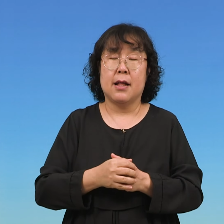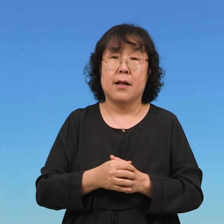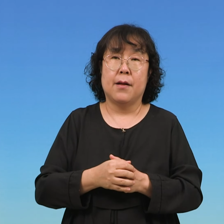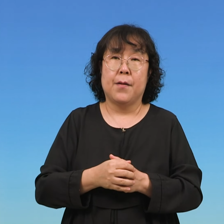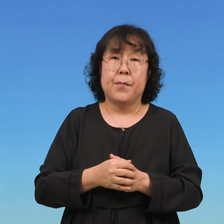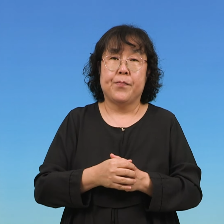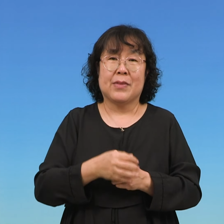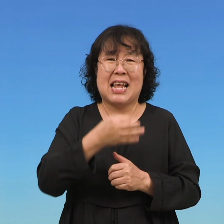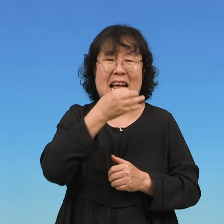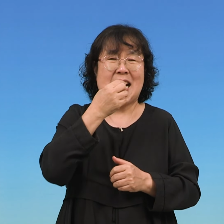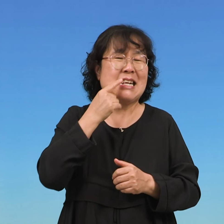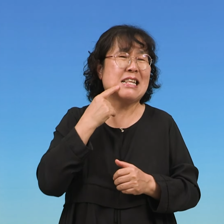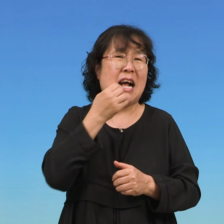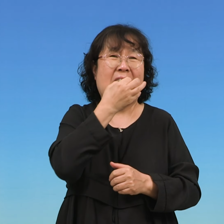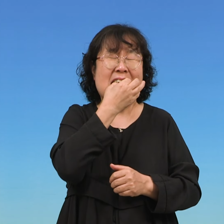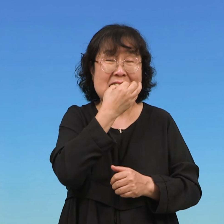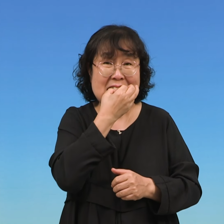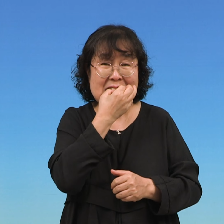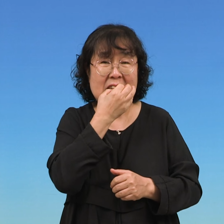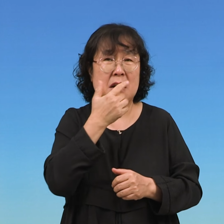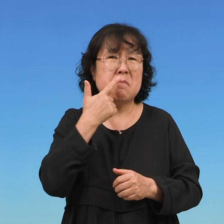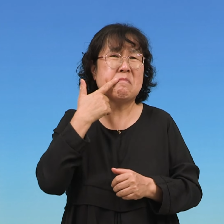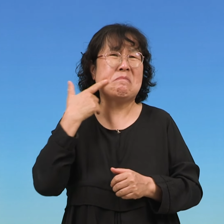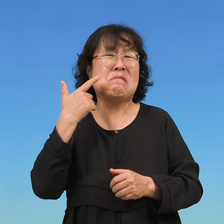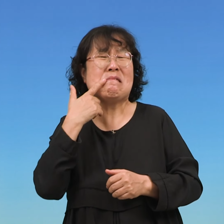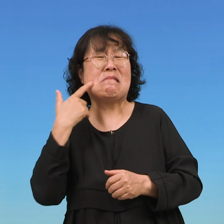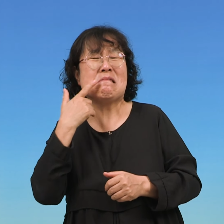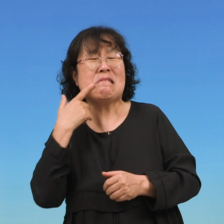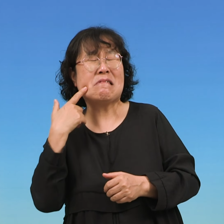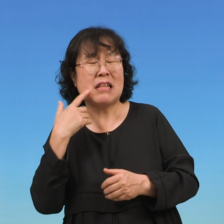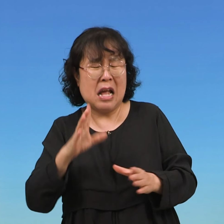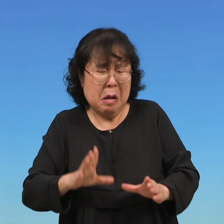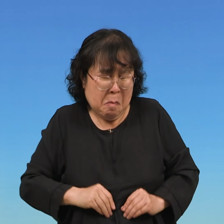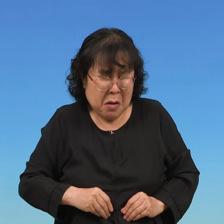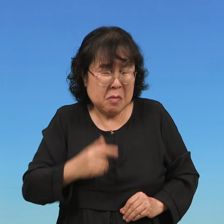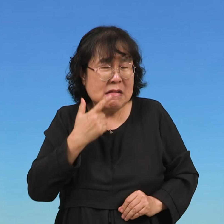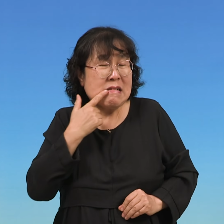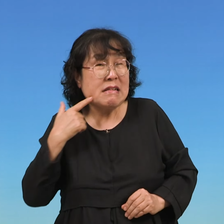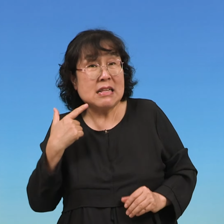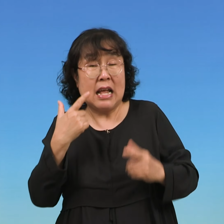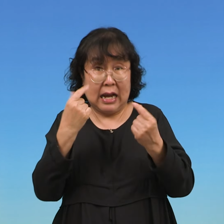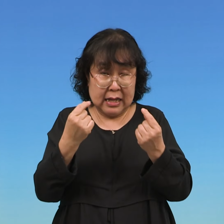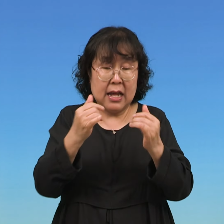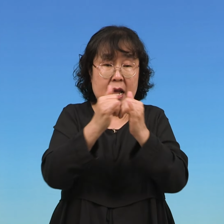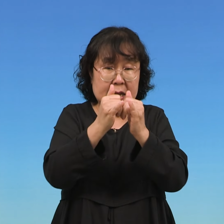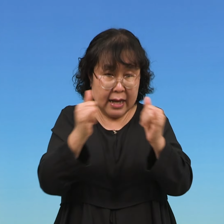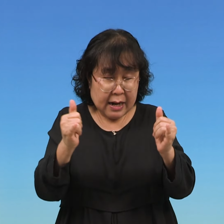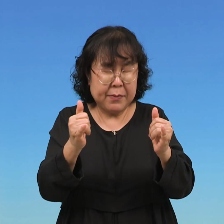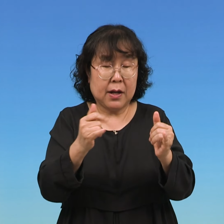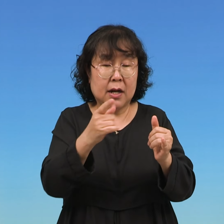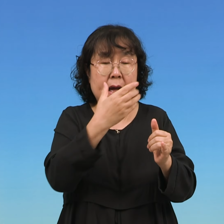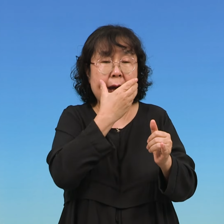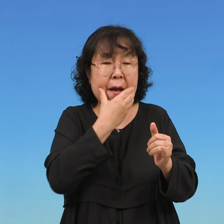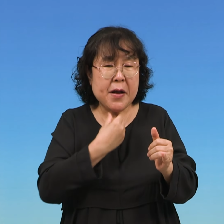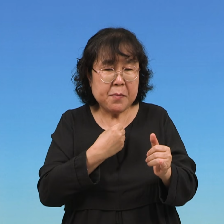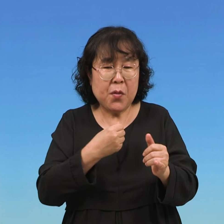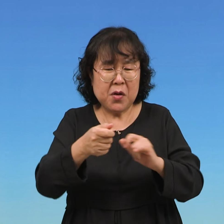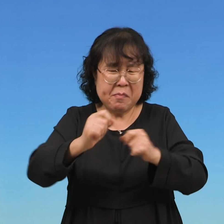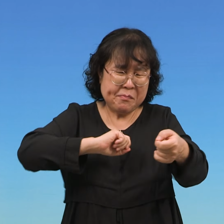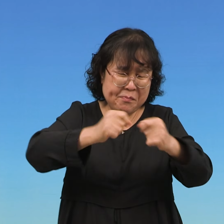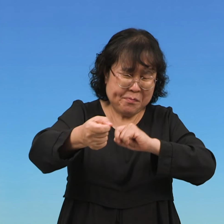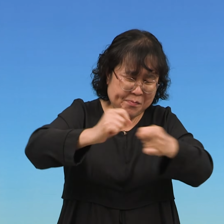마치 굶주린 늑대 같아서 사람들과 그들의 행복을 갈기갈기 찢을뿐 아니라